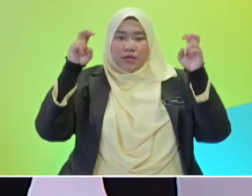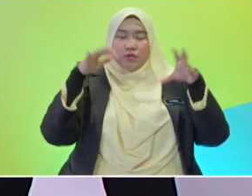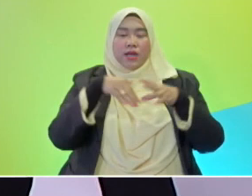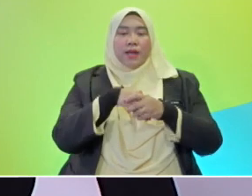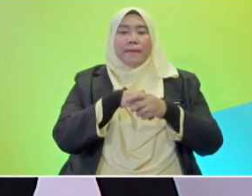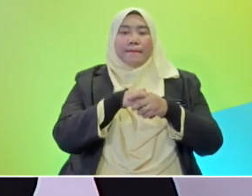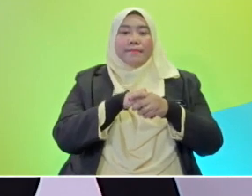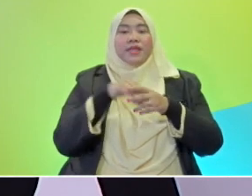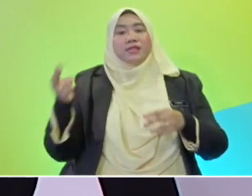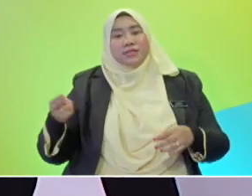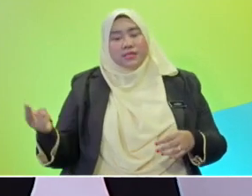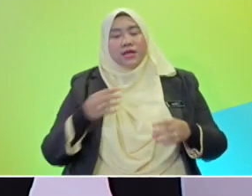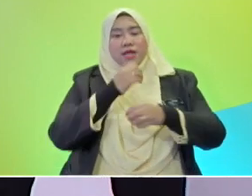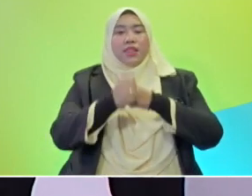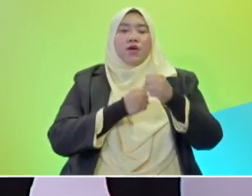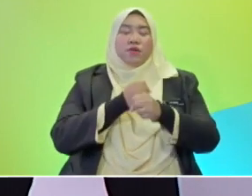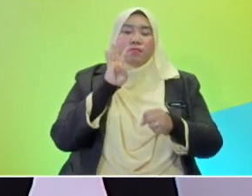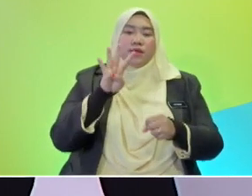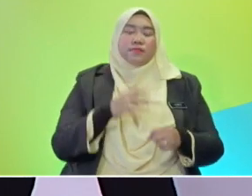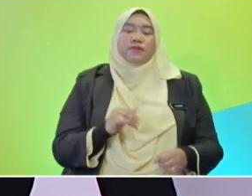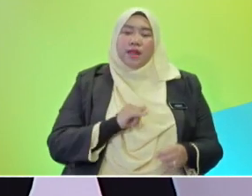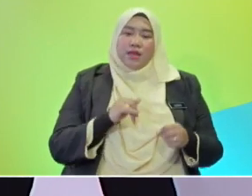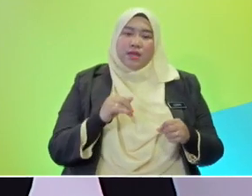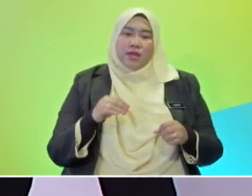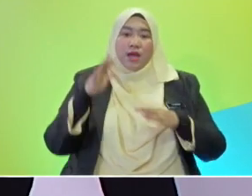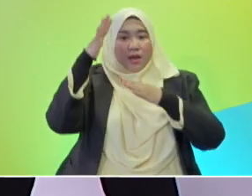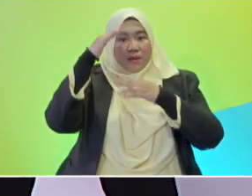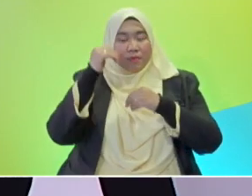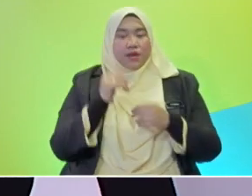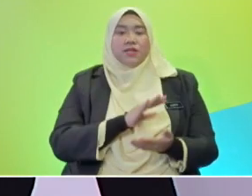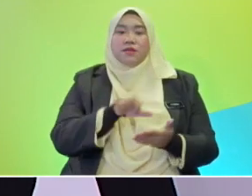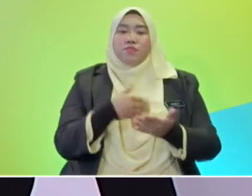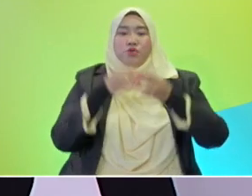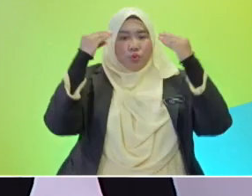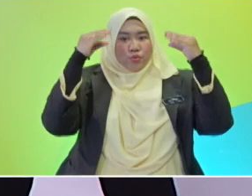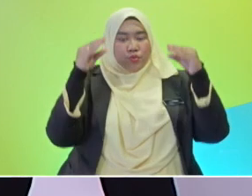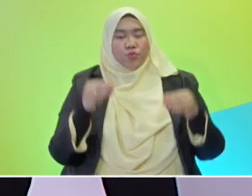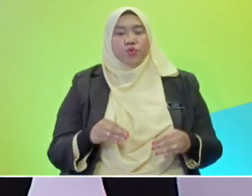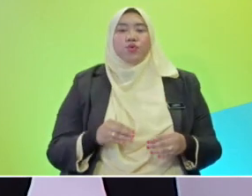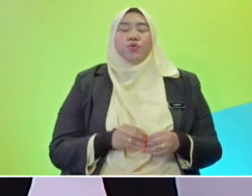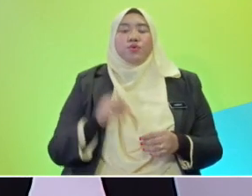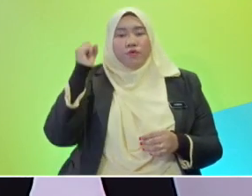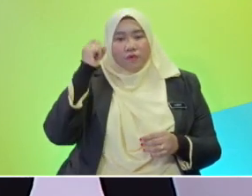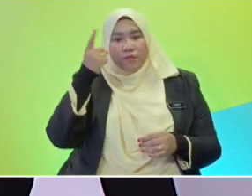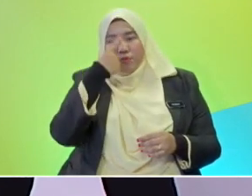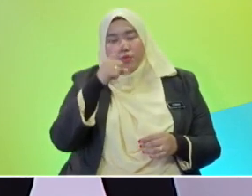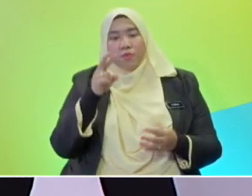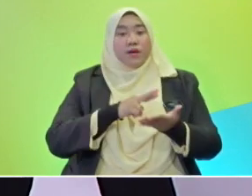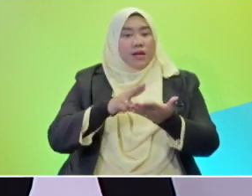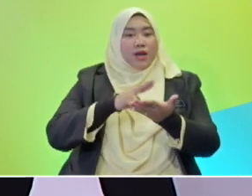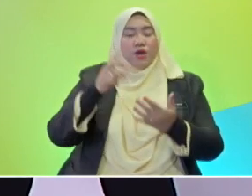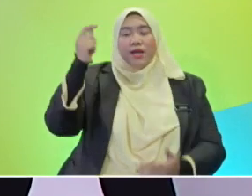tahun berharap guru-guru jelas dengan cara memberi TV dan juga cara merekot TV